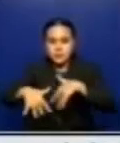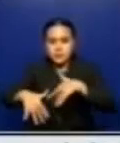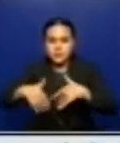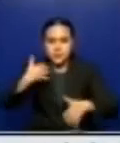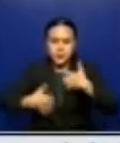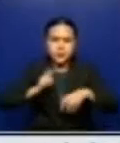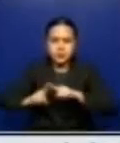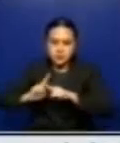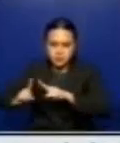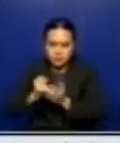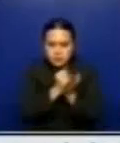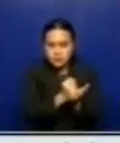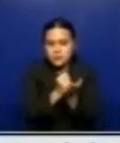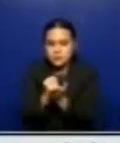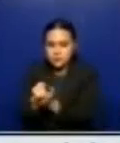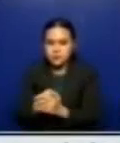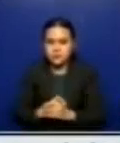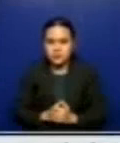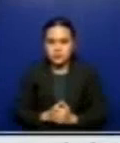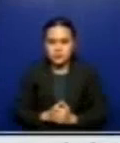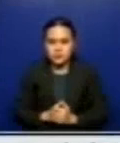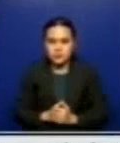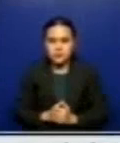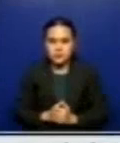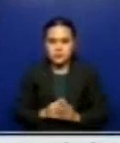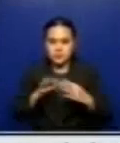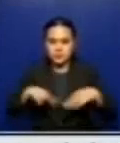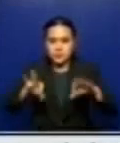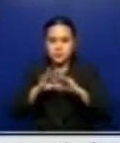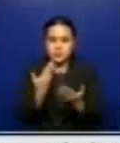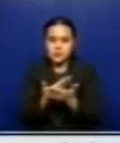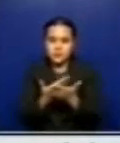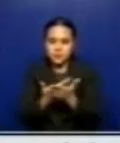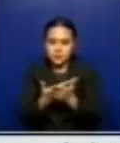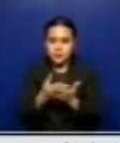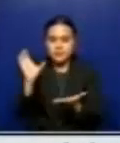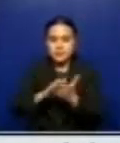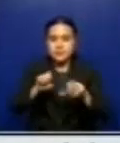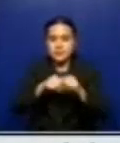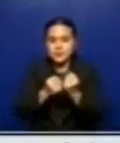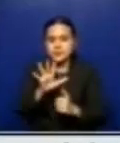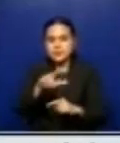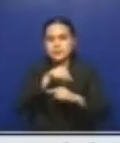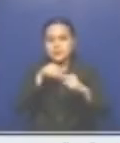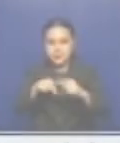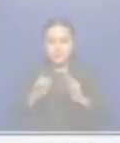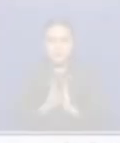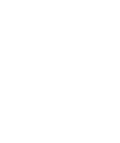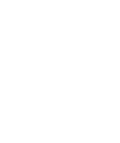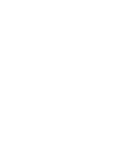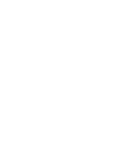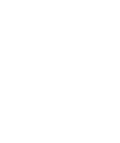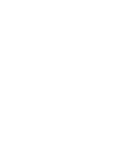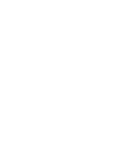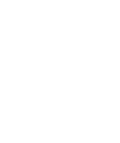าชนนี่คือจำเป็นตัดลดก็ประมาณ 5% ครับขอบคุณครับ ขอบคุณครับ